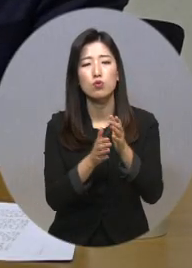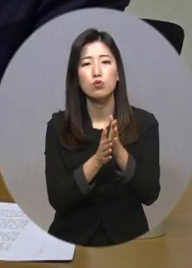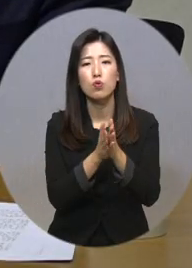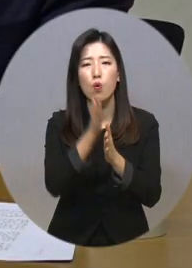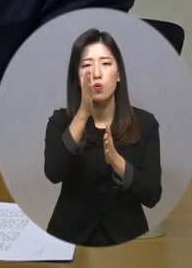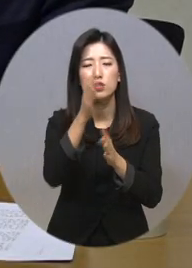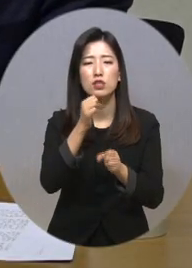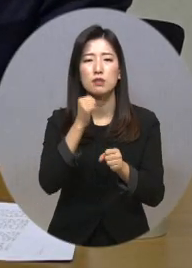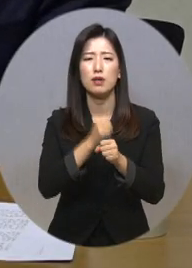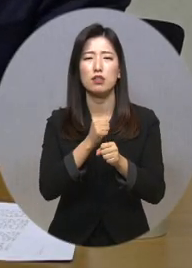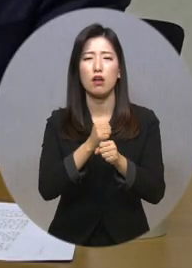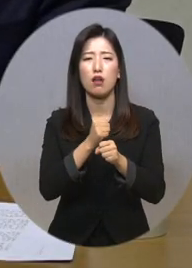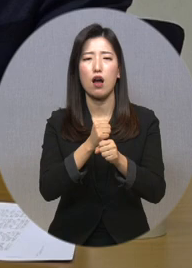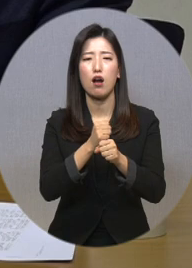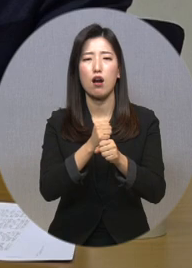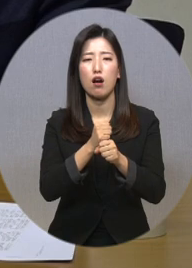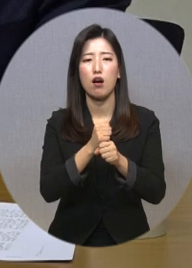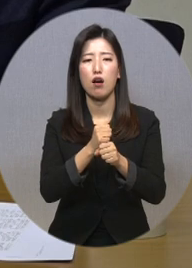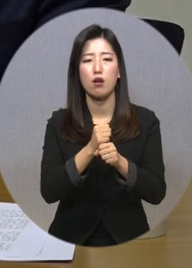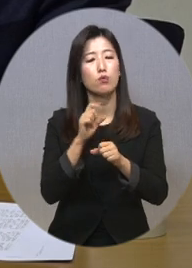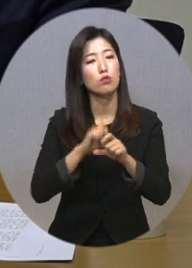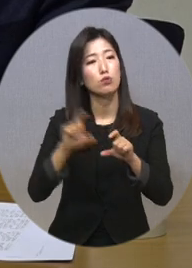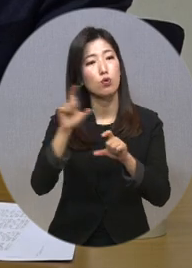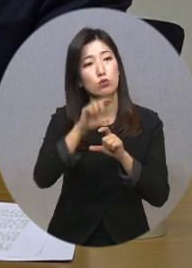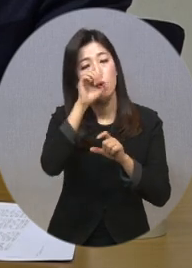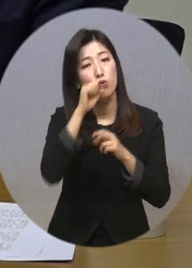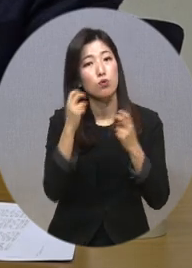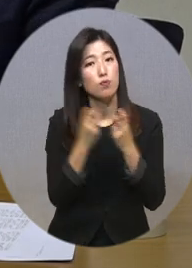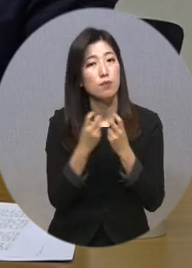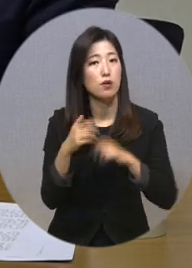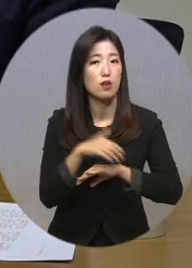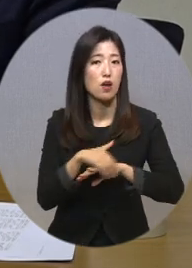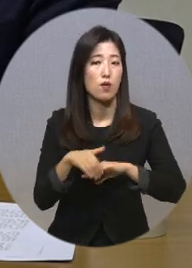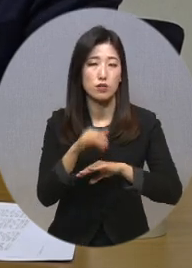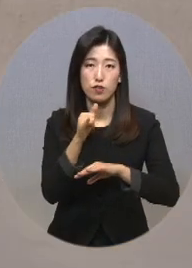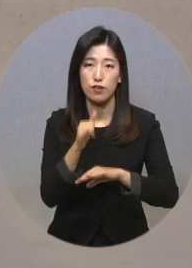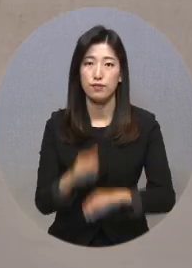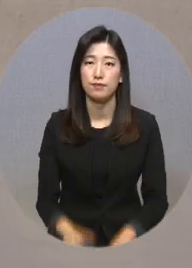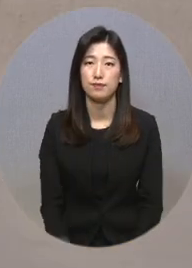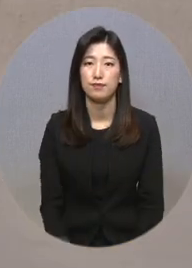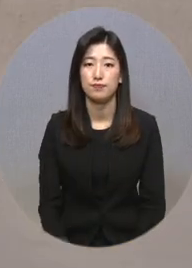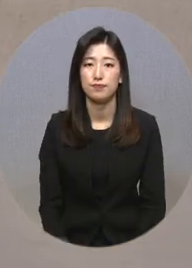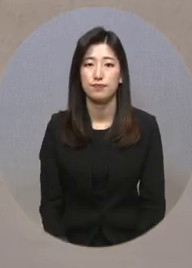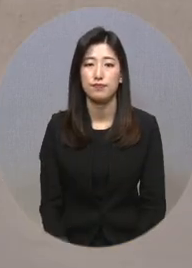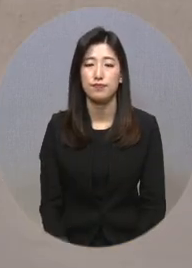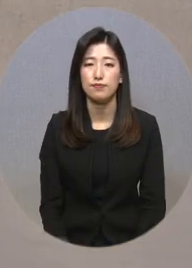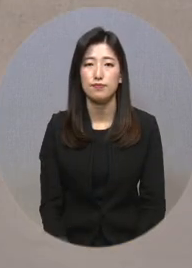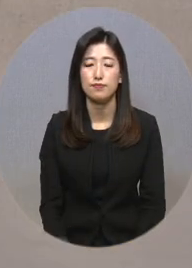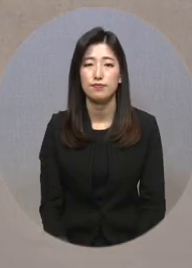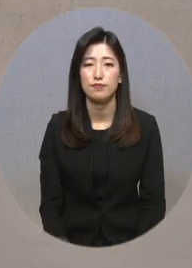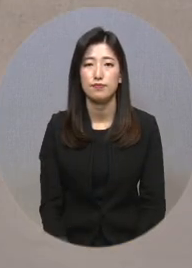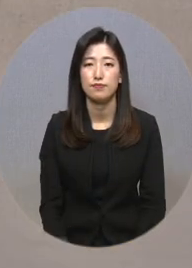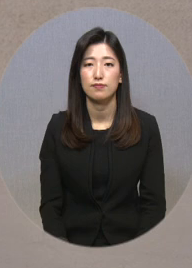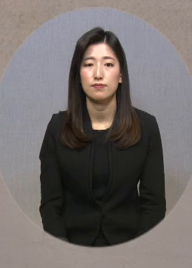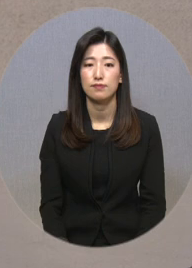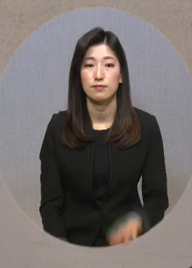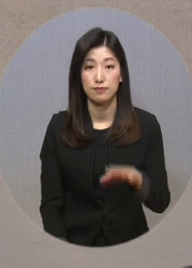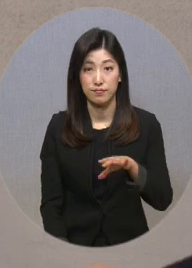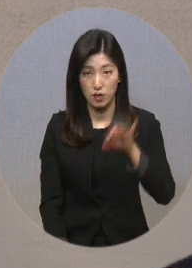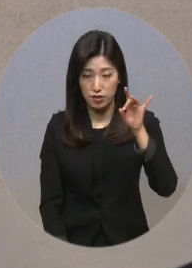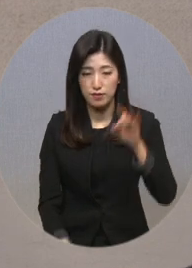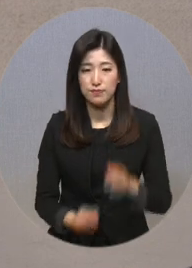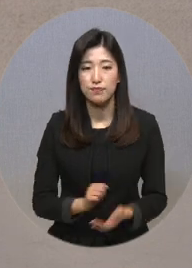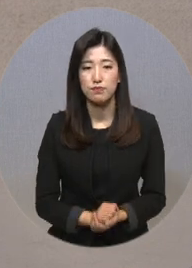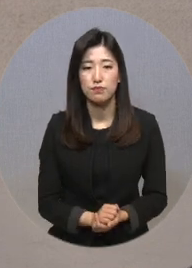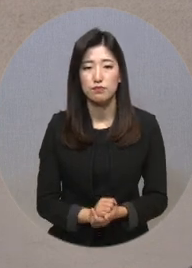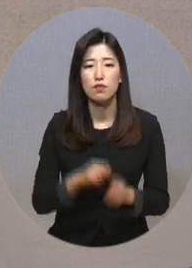포방해오고 있습니다. 보다 난 교육도시로 발전시킬 계획은 어떤 것이 있을까요? 예, 먼저 최근에 실시된